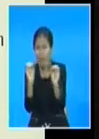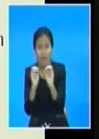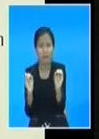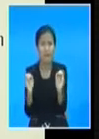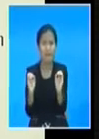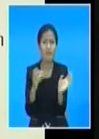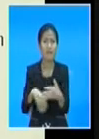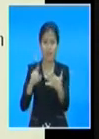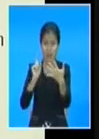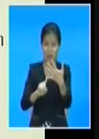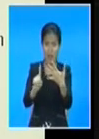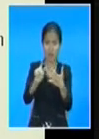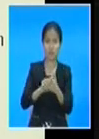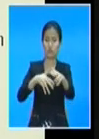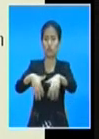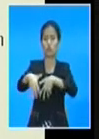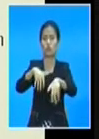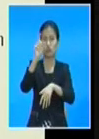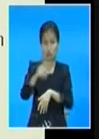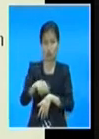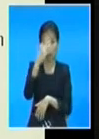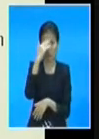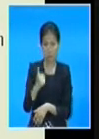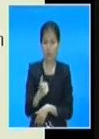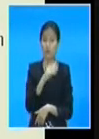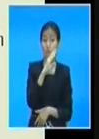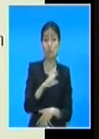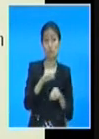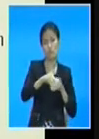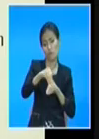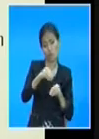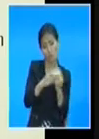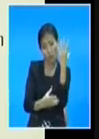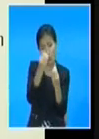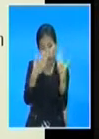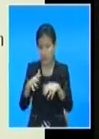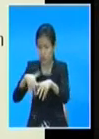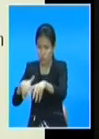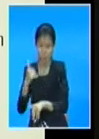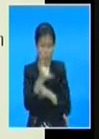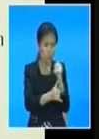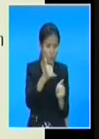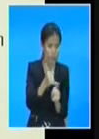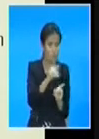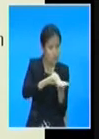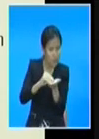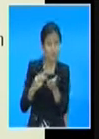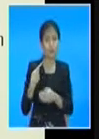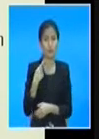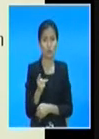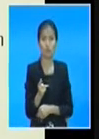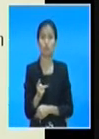ชน์จากต้นไม้ที่ปลูกและดูแลอันนี้ผมถือว่าเป็นหัวใจเลยนะฮะเมื่อกี้ผมบอกแล้วประโยคขออีก1นาทีได้ไหมครับท่านประธานนะ